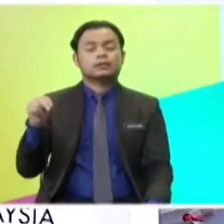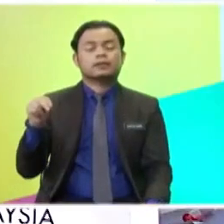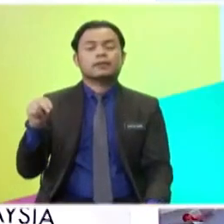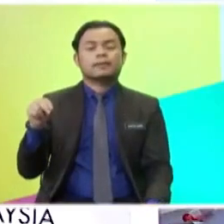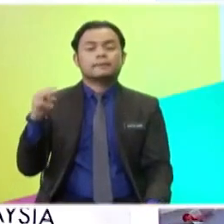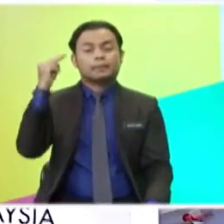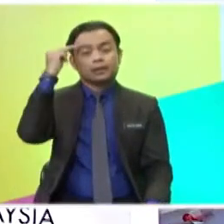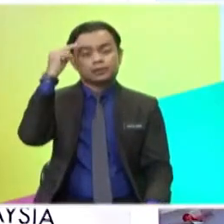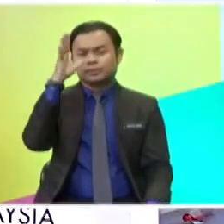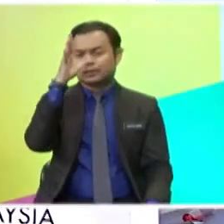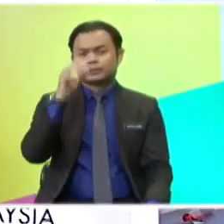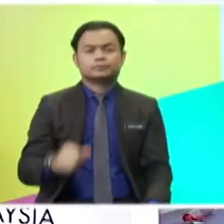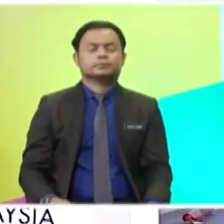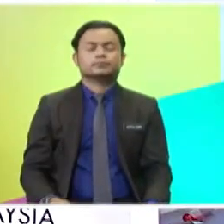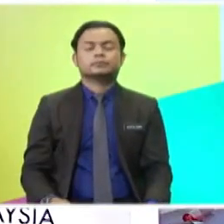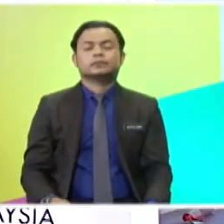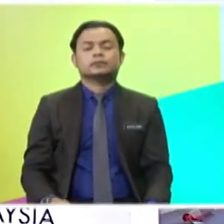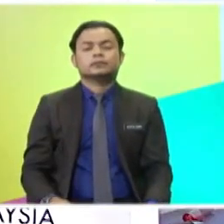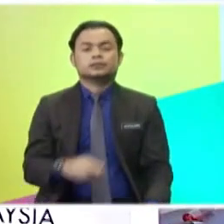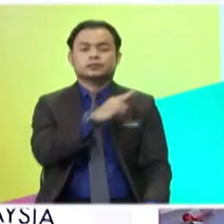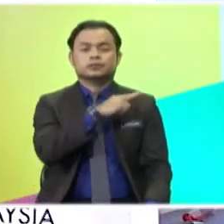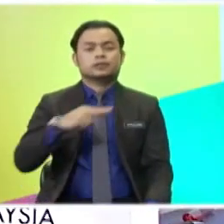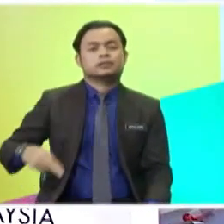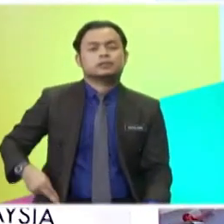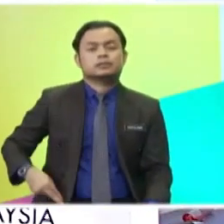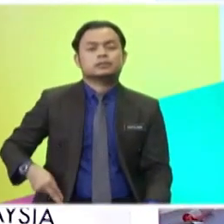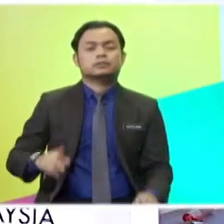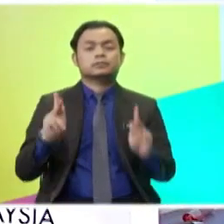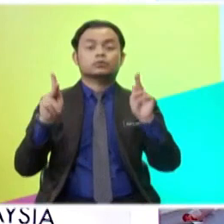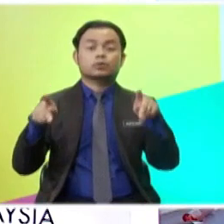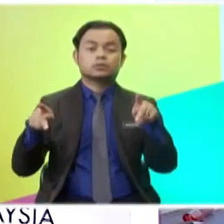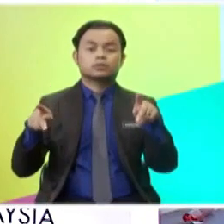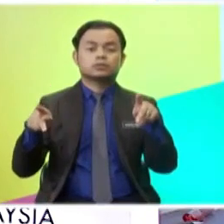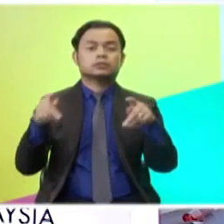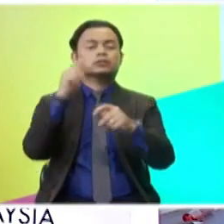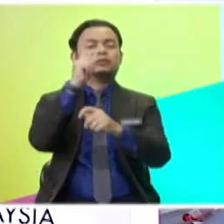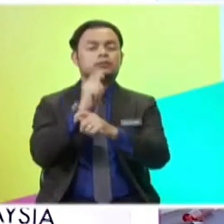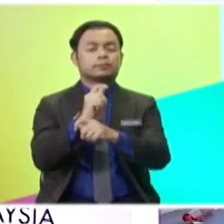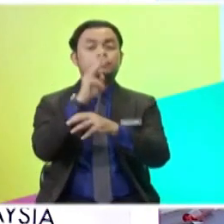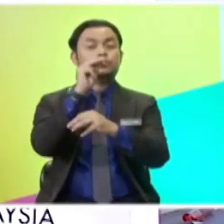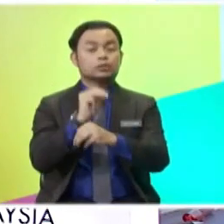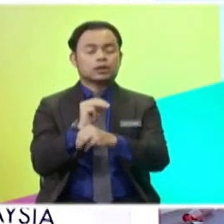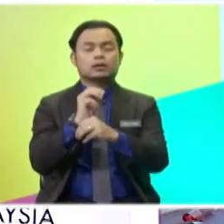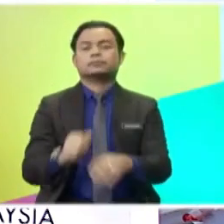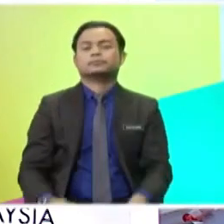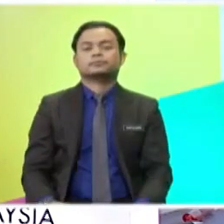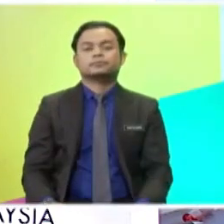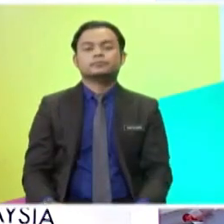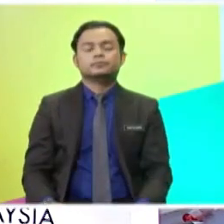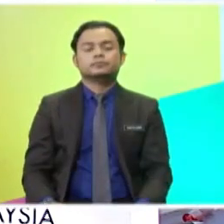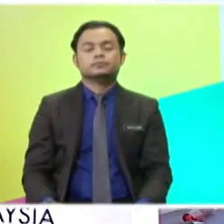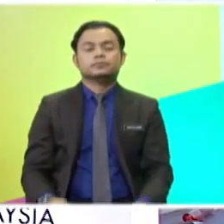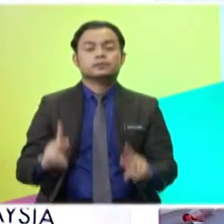mutlak. Apa itu kuasa mutlak? Kuasa mutlak kalau nak mudah fahamnya ialah raja berkuasa penuh. Dalam bahasa Inggeris dia